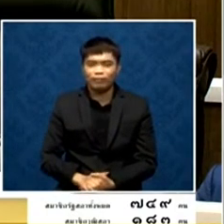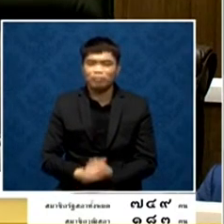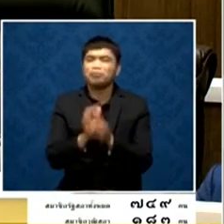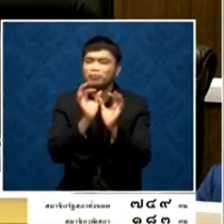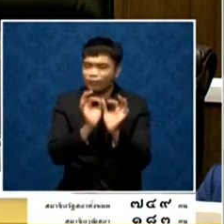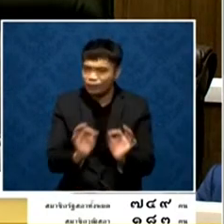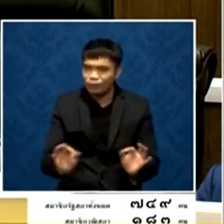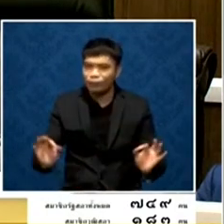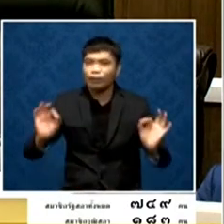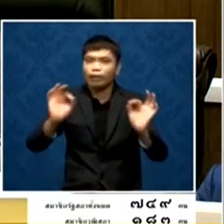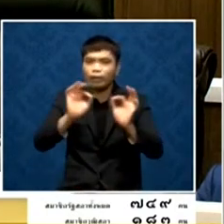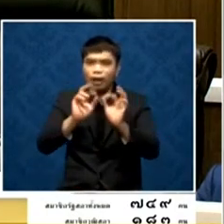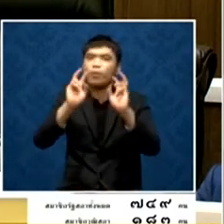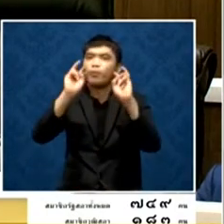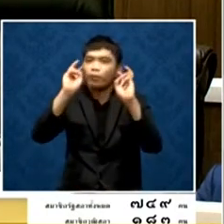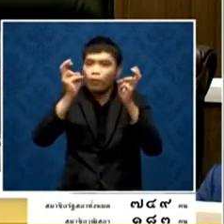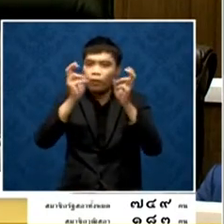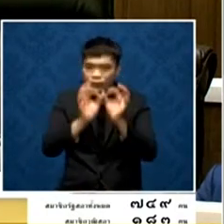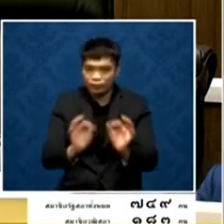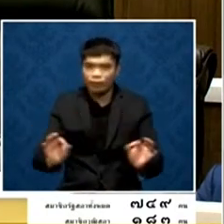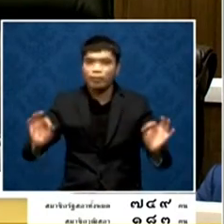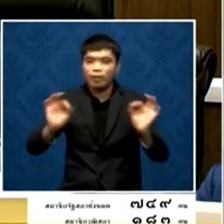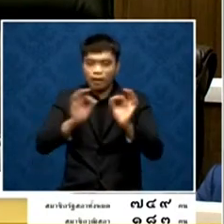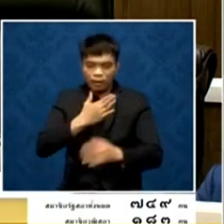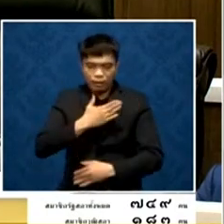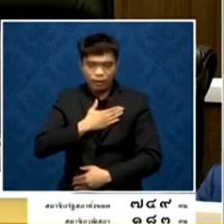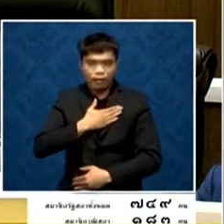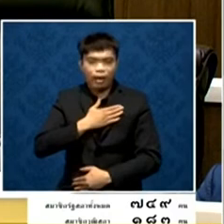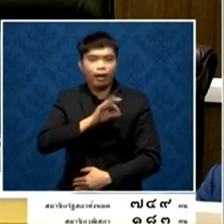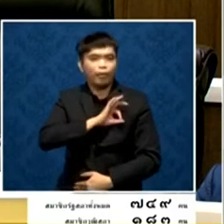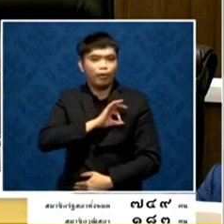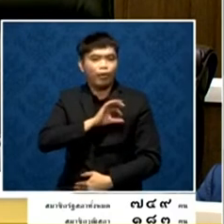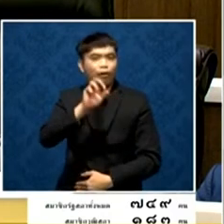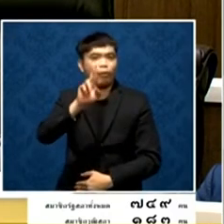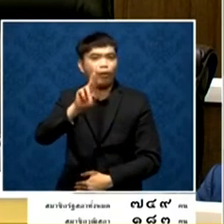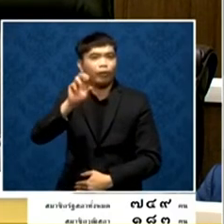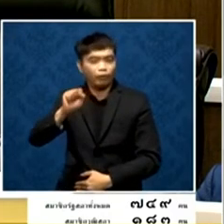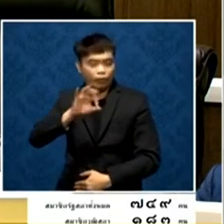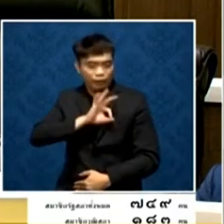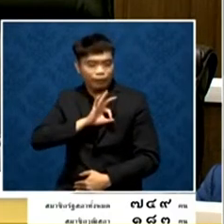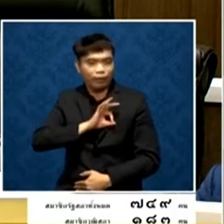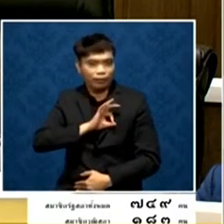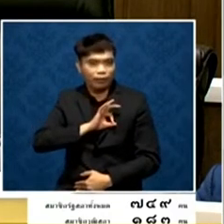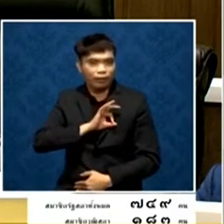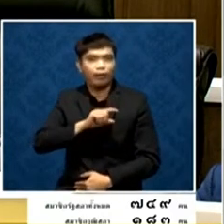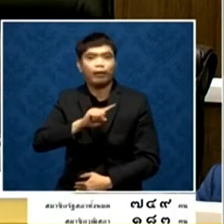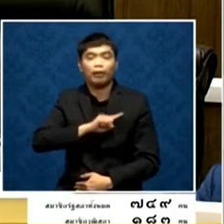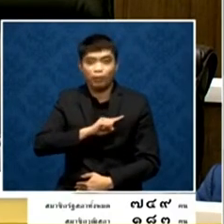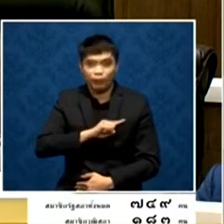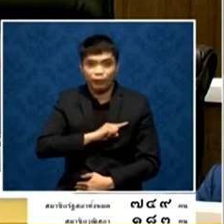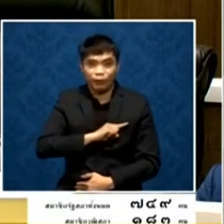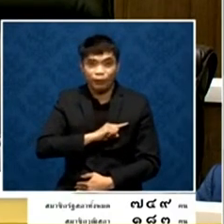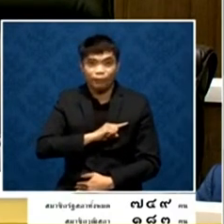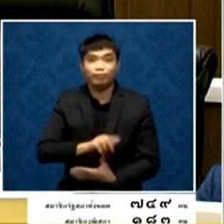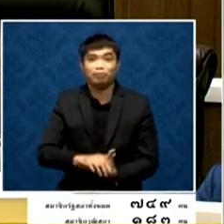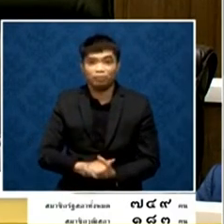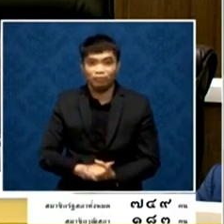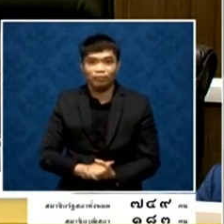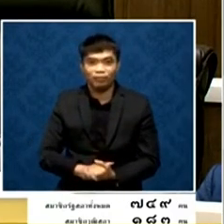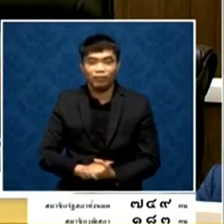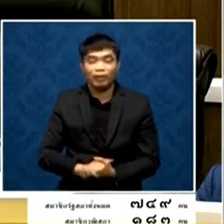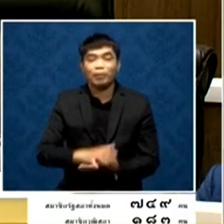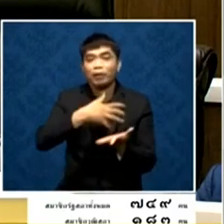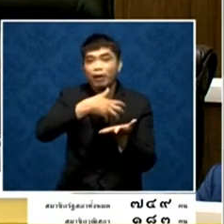ติ ใช่ เขาไม่แจ้งประพันธ์ก่อนด้วยนะไม่ถามเลยนะจบป.4 จริงหรือเปล่า ครับแต่ว่าน ะครับทั้งนี้ทั้งนั้นไม่ได้ดูถูกเรื่องการศึกษานะเป